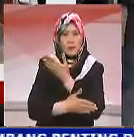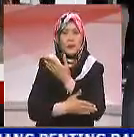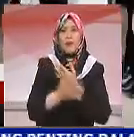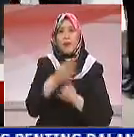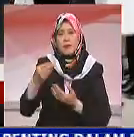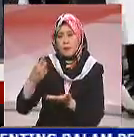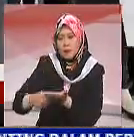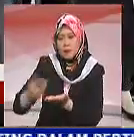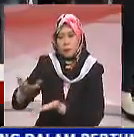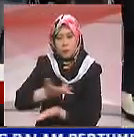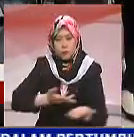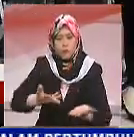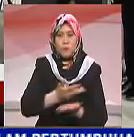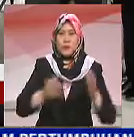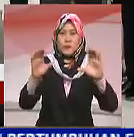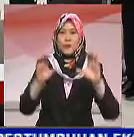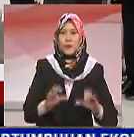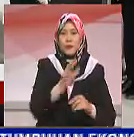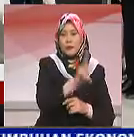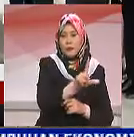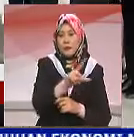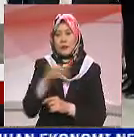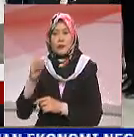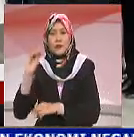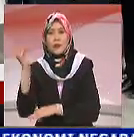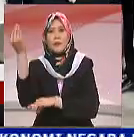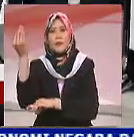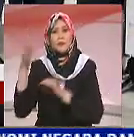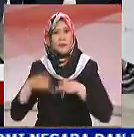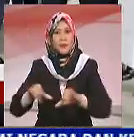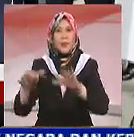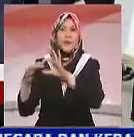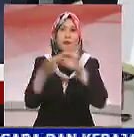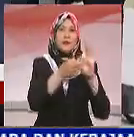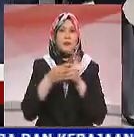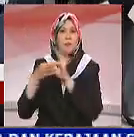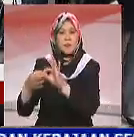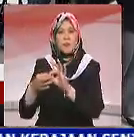turut membincangkan kaedah terbaik Kuala Lumpur, Jakarta untuk terus bekerjasama dalam